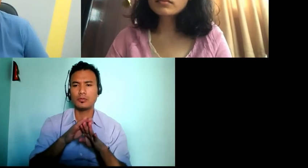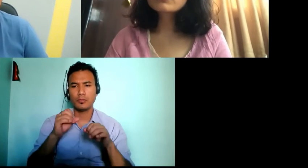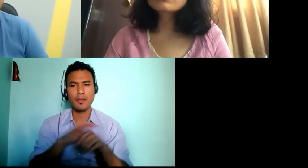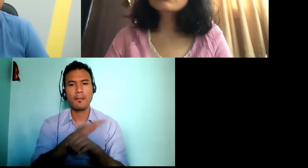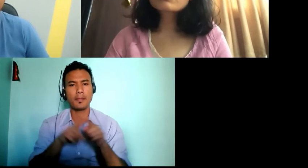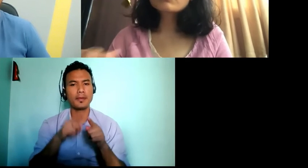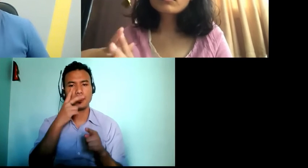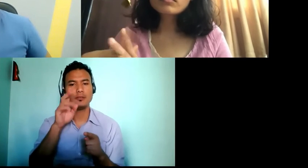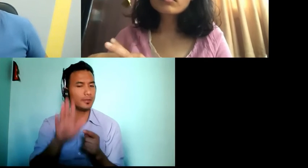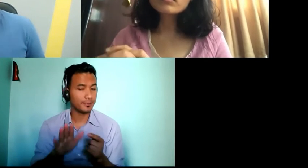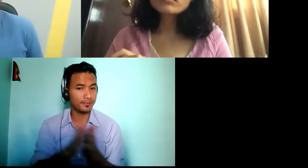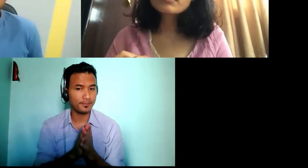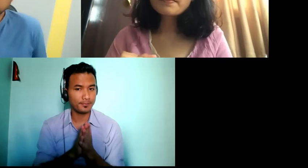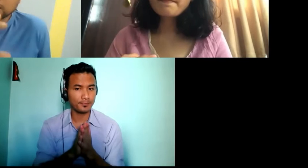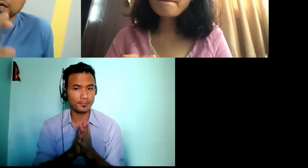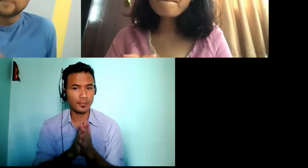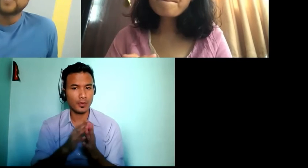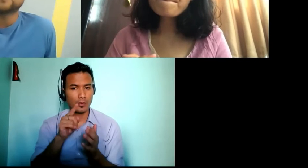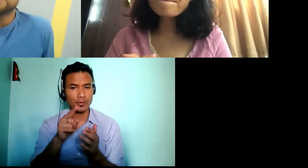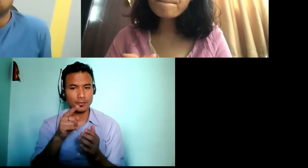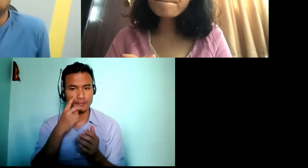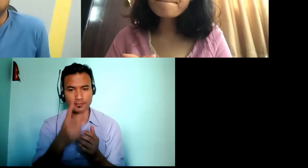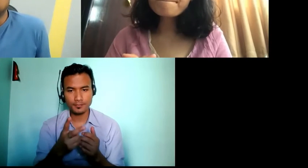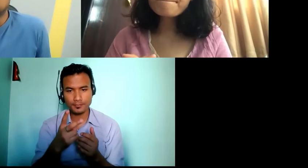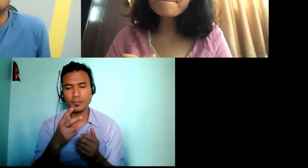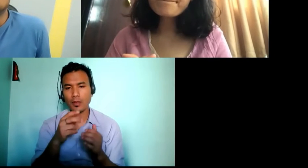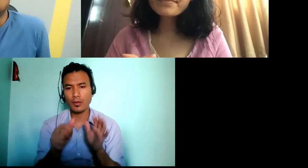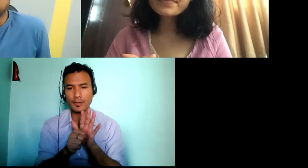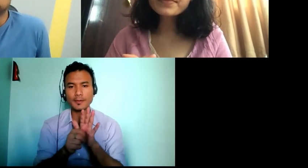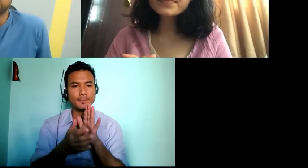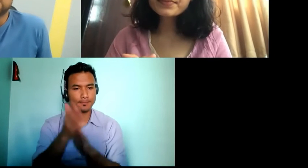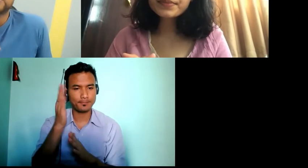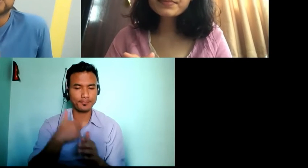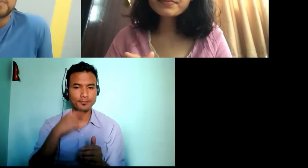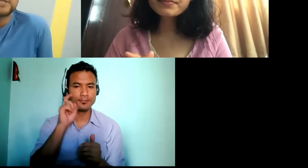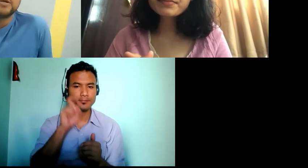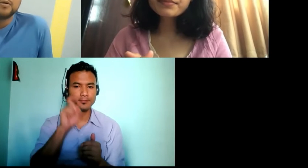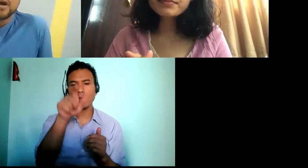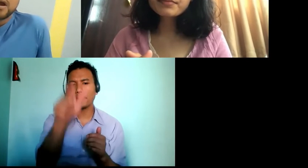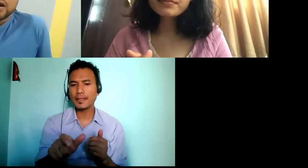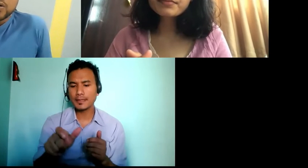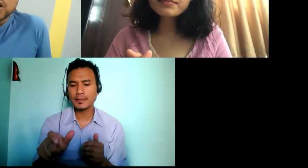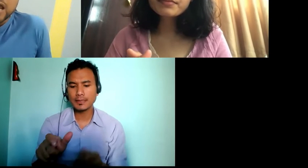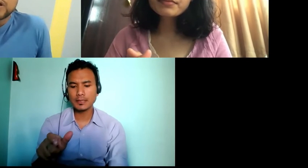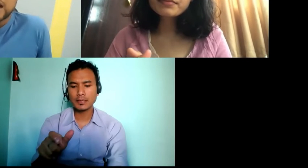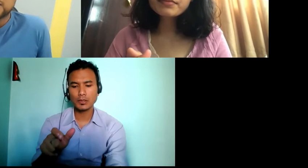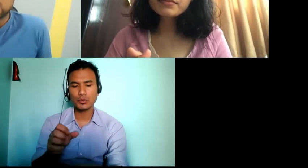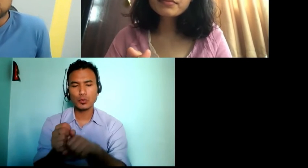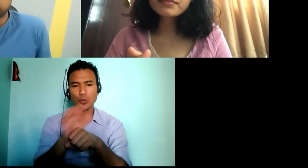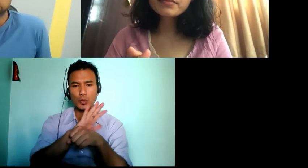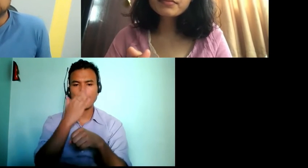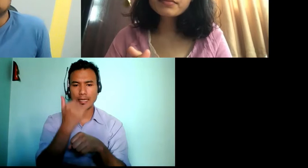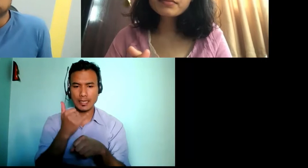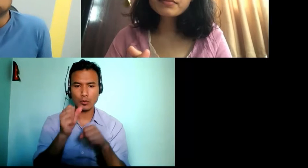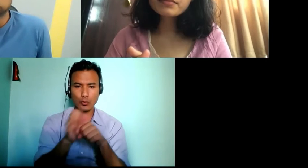पनि देखिन्छ अवश्य पनि. अब अगाडि अलिकति अगाडि बढाउने क्रममा मलाई एउटा सोध्न मन लागेको, तपाईँले व्यक्तिगत रूपमा चाहिँ यो कोरोनाको कारण